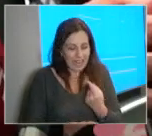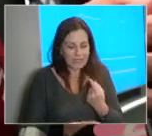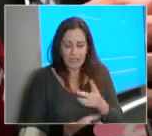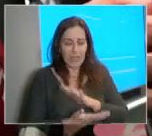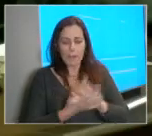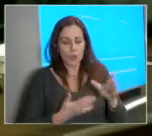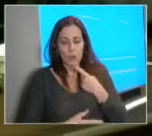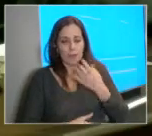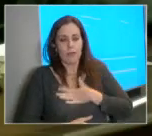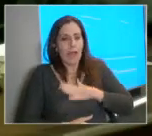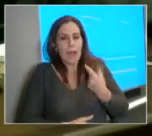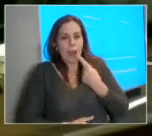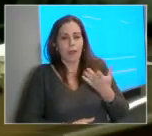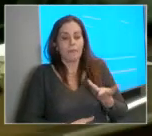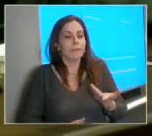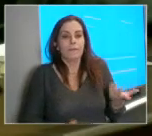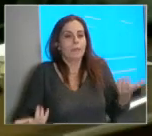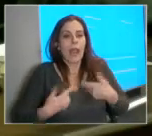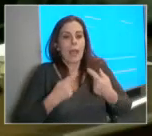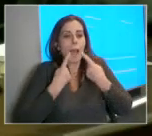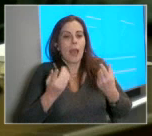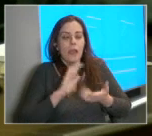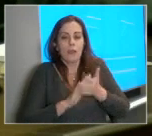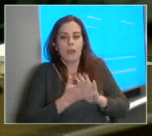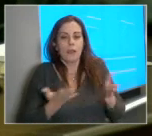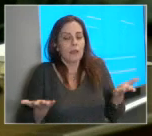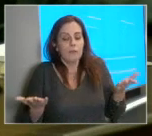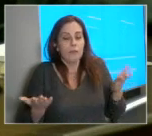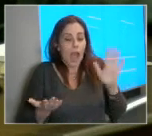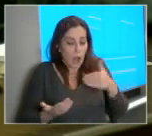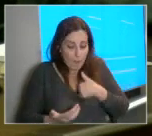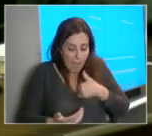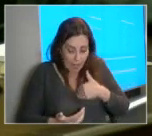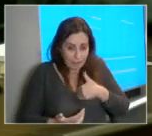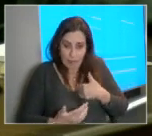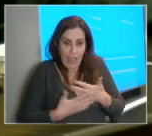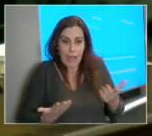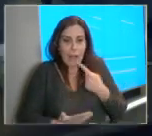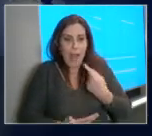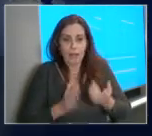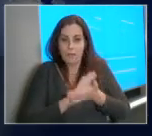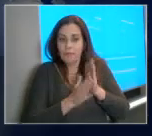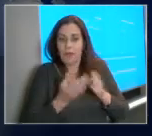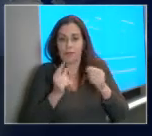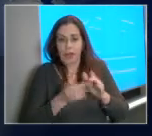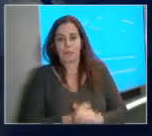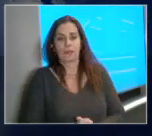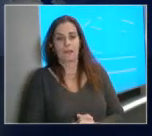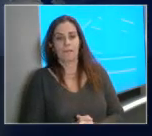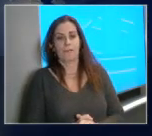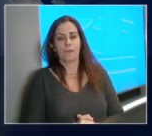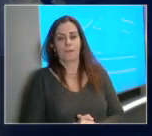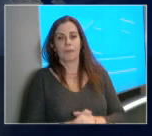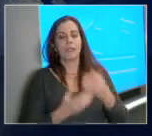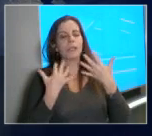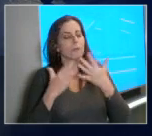זה פשוט, אני אומר לך, אין מילים, איך אמרת, הקול העמוק שלי, גם בקול העמוק שלי, אין לי מה לומר על הדבר הזה. אתה יודע,